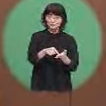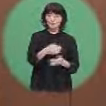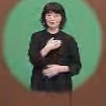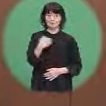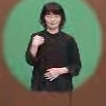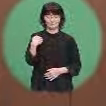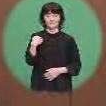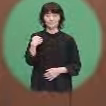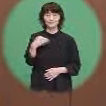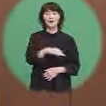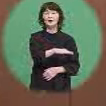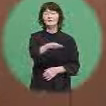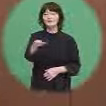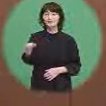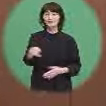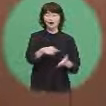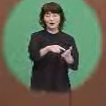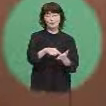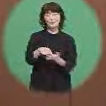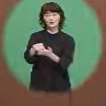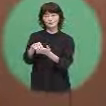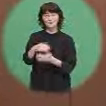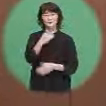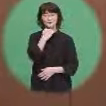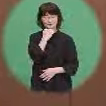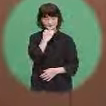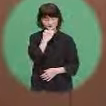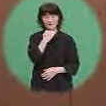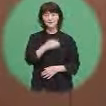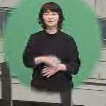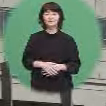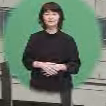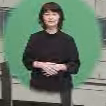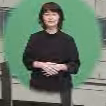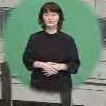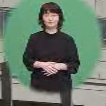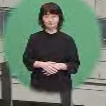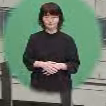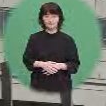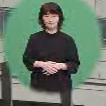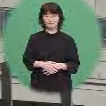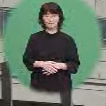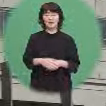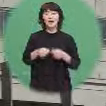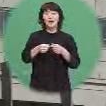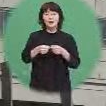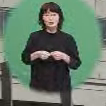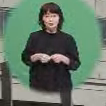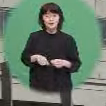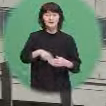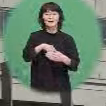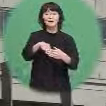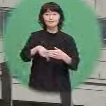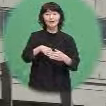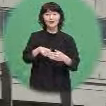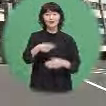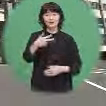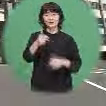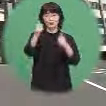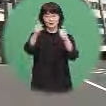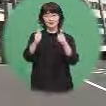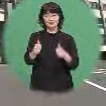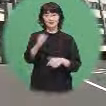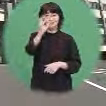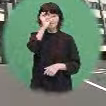ます皆様からのお申し込みをお待ちしております受験資格など詳しくは市の